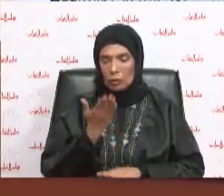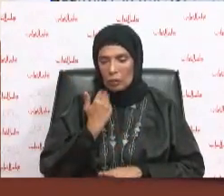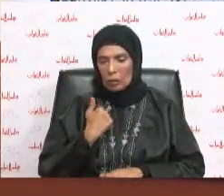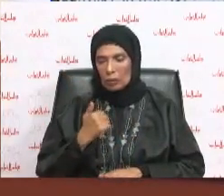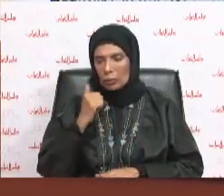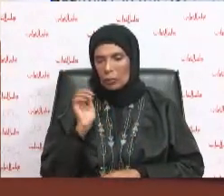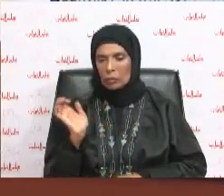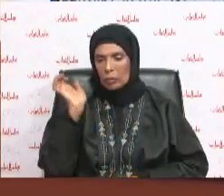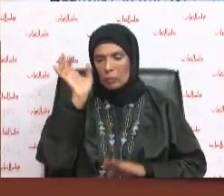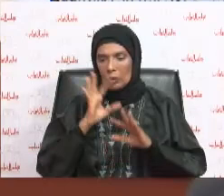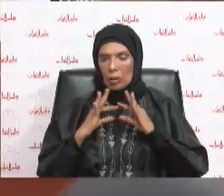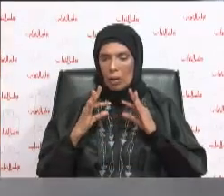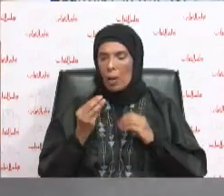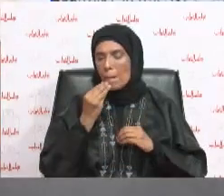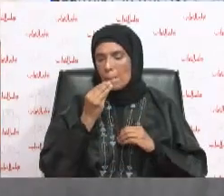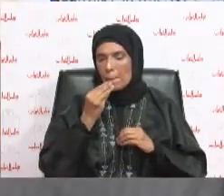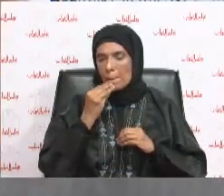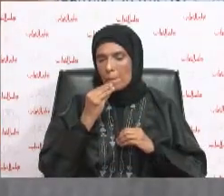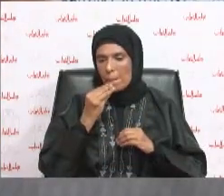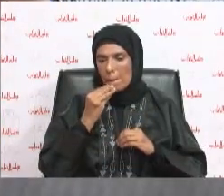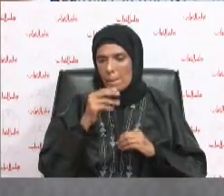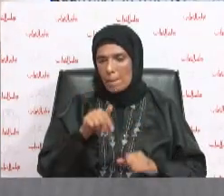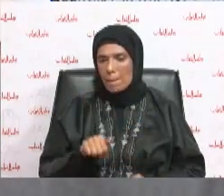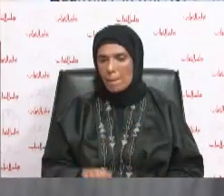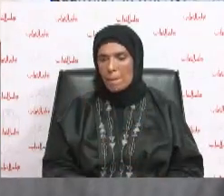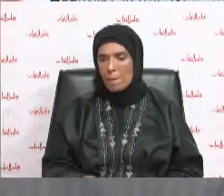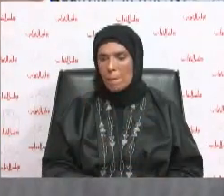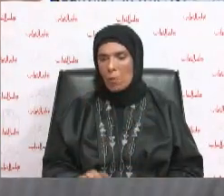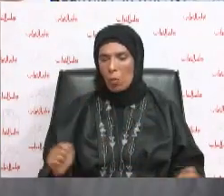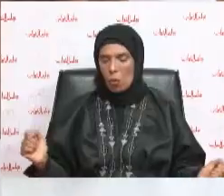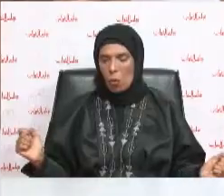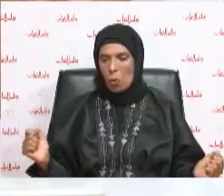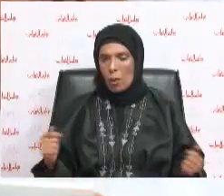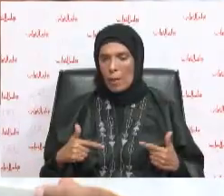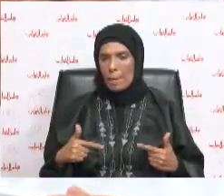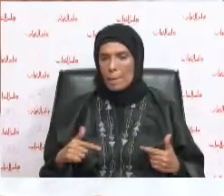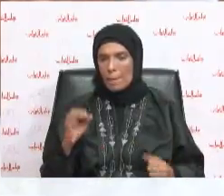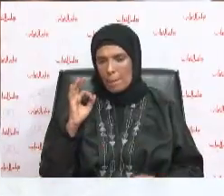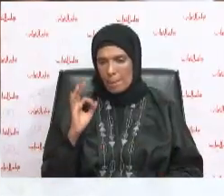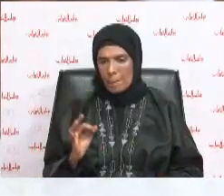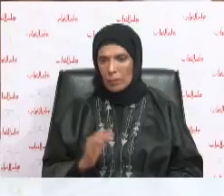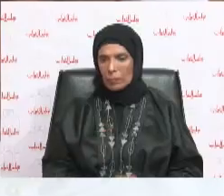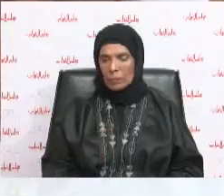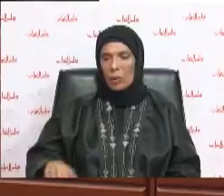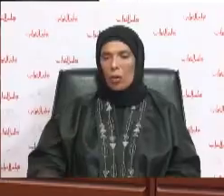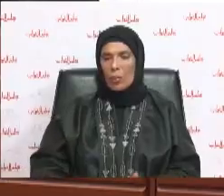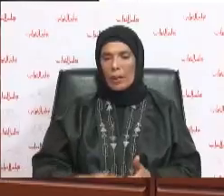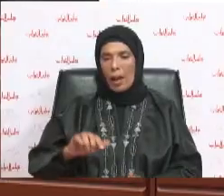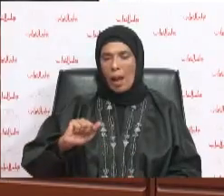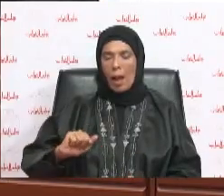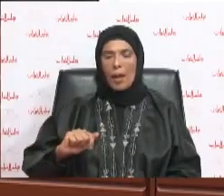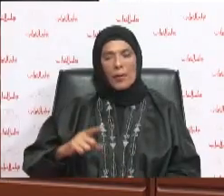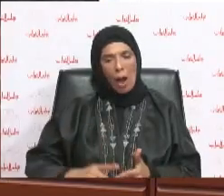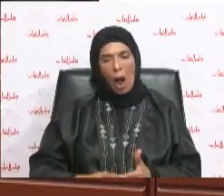الأمن الغذائي، فالجوائح والحروب أثبتت وأظهرت لنا هذه